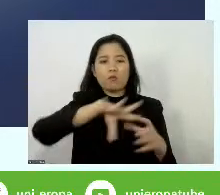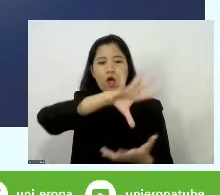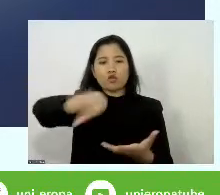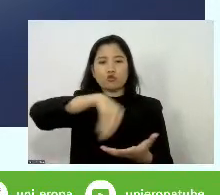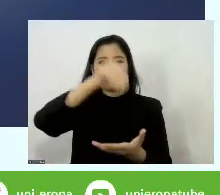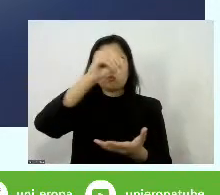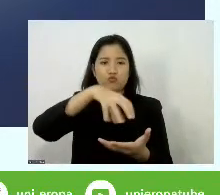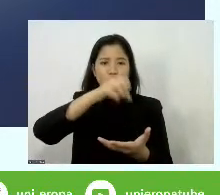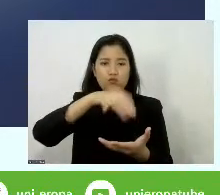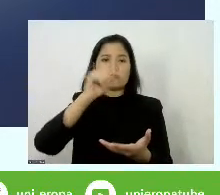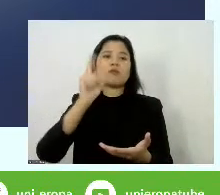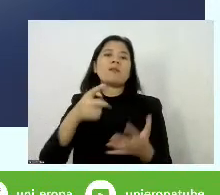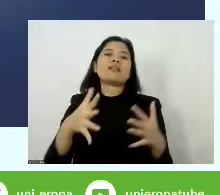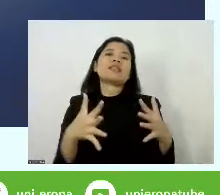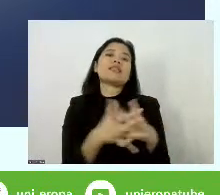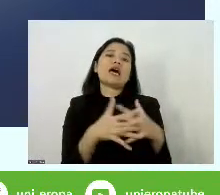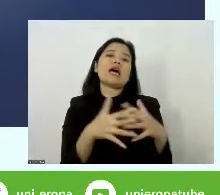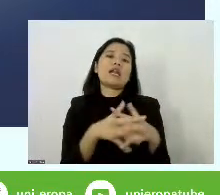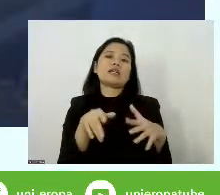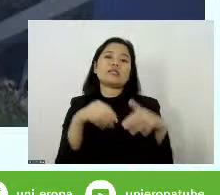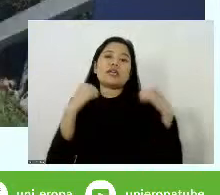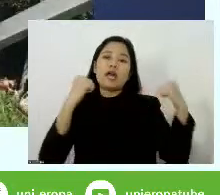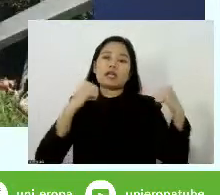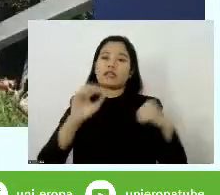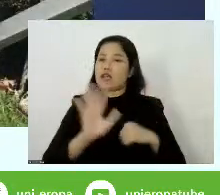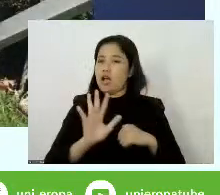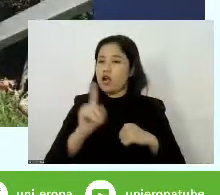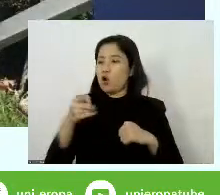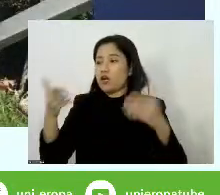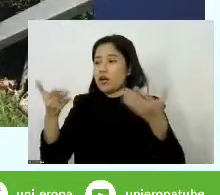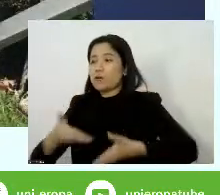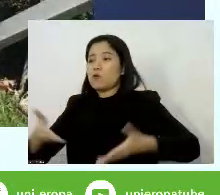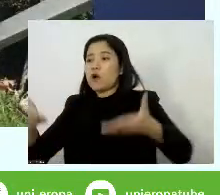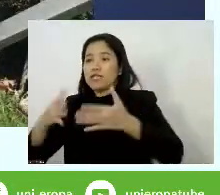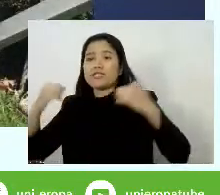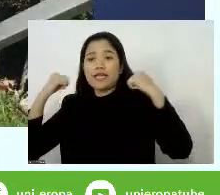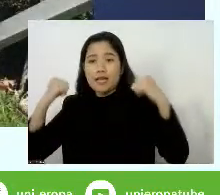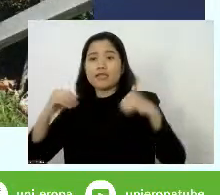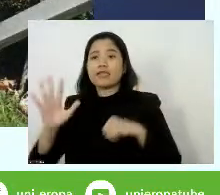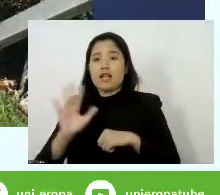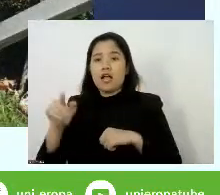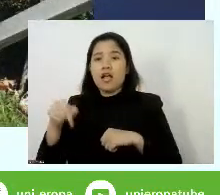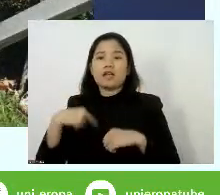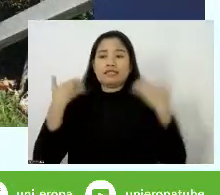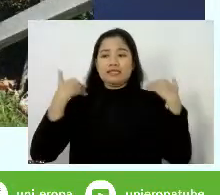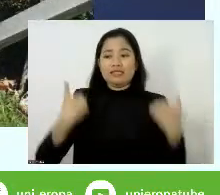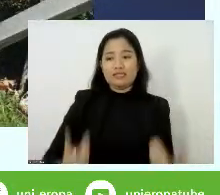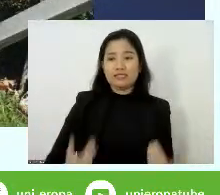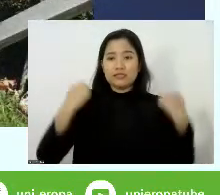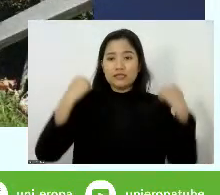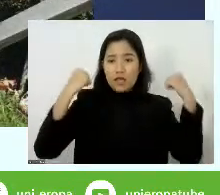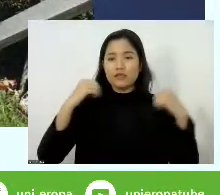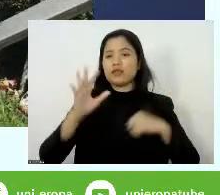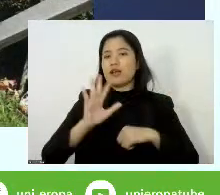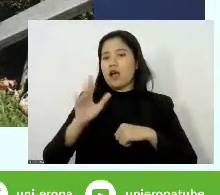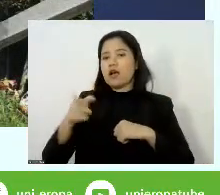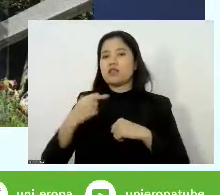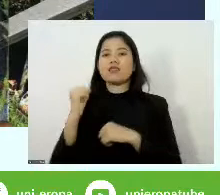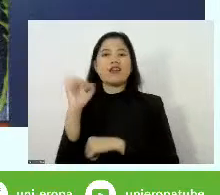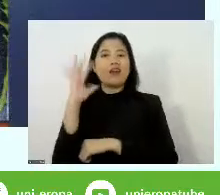dari tanahnya sendiri dengan sehat dingin kalau lingkungan kita nggak sehat Jadi kita akan sehat tanaman kita akan bagus akhirnya